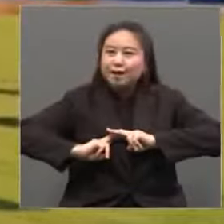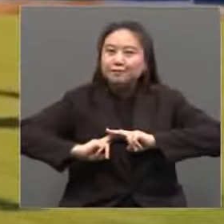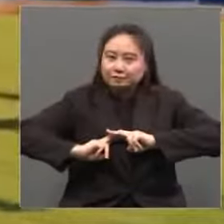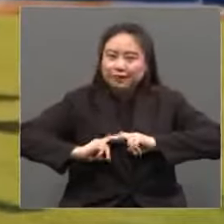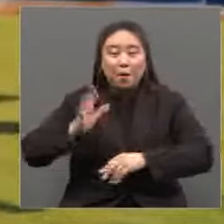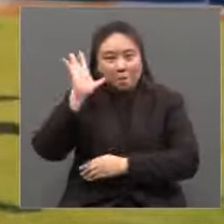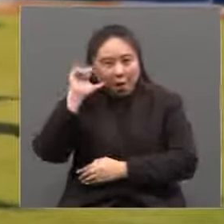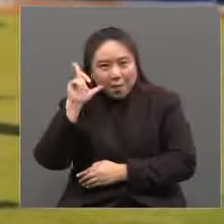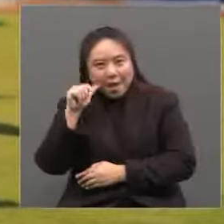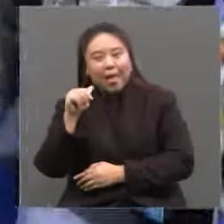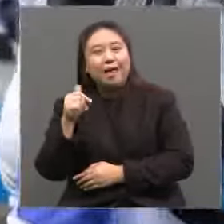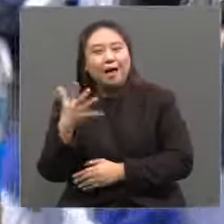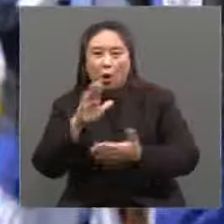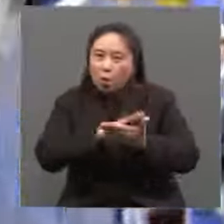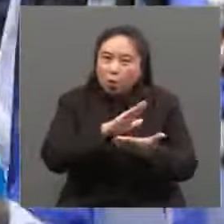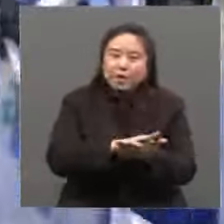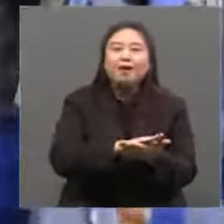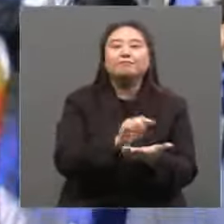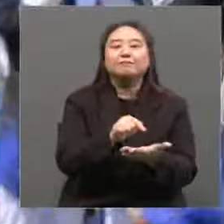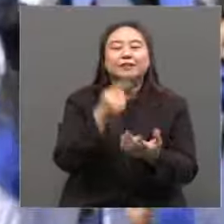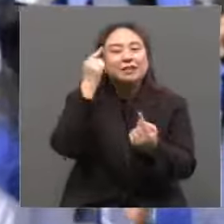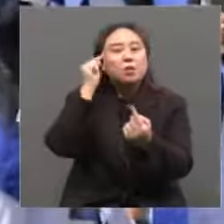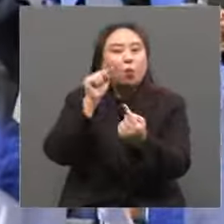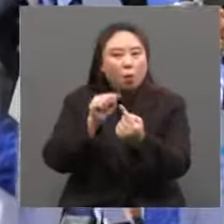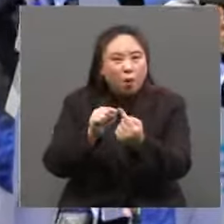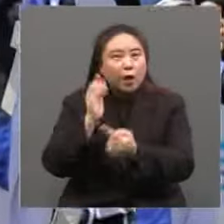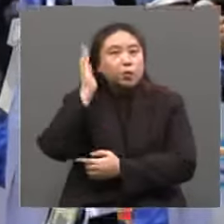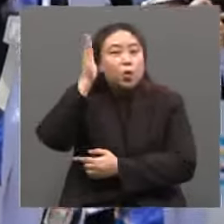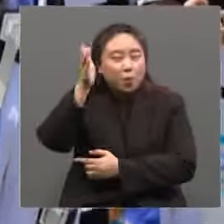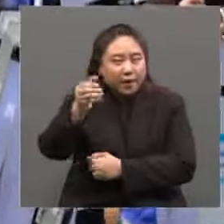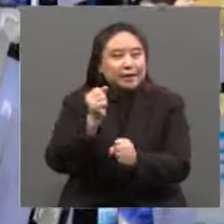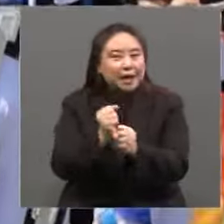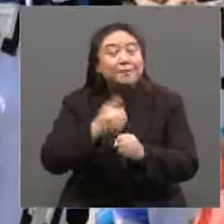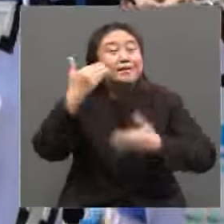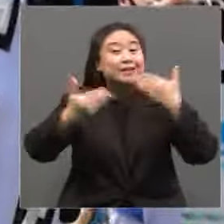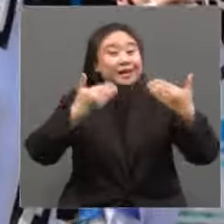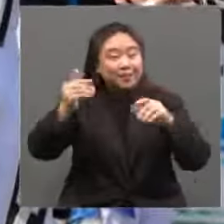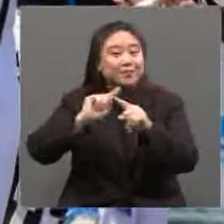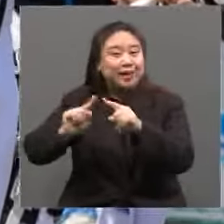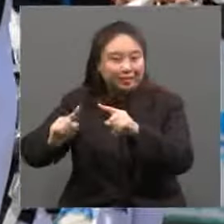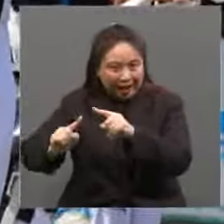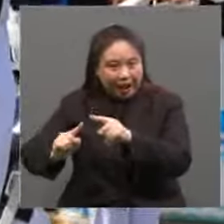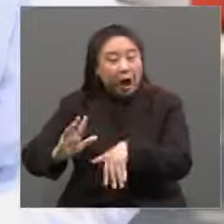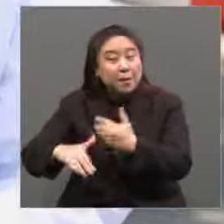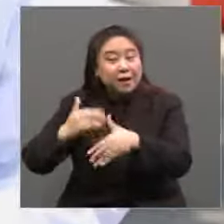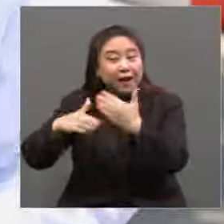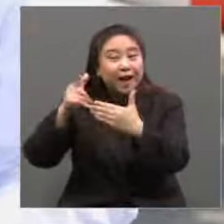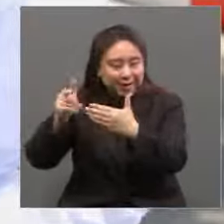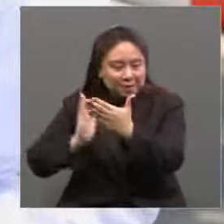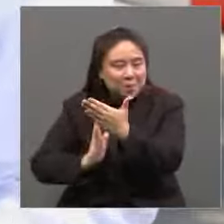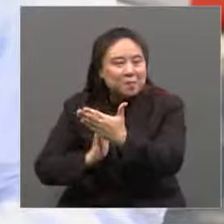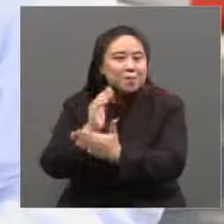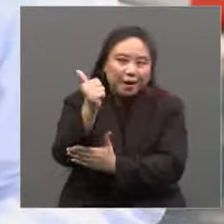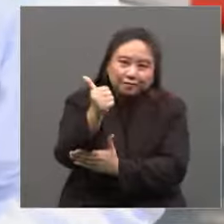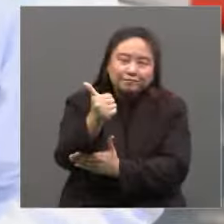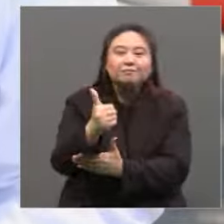ผู้ปกครองนะครับตัวโรงเรียนและก็หวังเป็นอย่างยิ่งว่าเขาจะประสบความสำเร็จในกิจกรรมที่เขาได้พัฒนาแบบนี้ในอนาคตครับไม่ว่าท